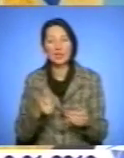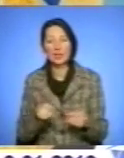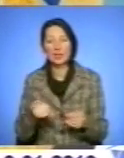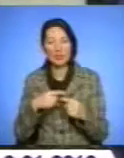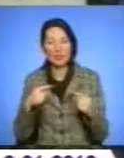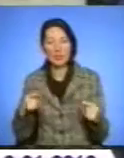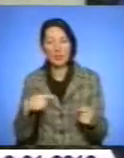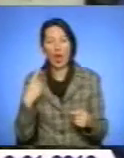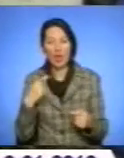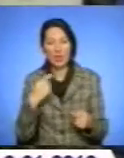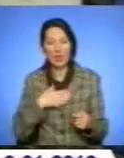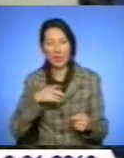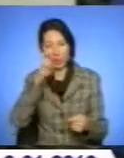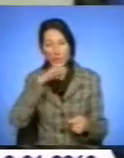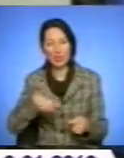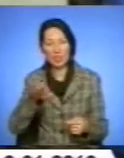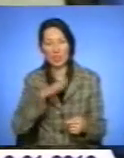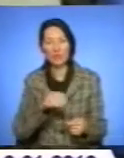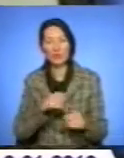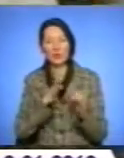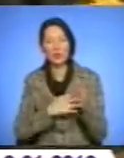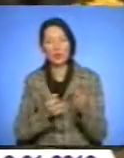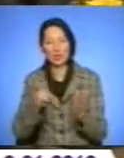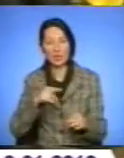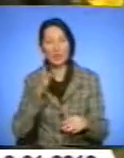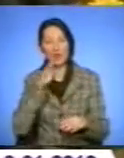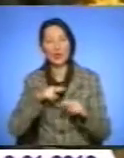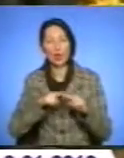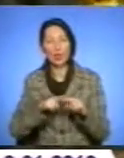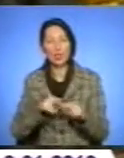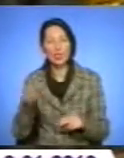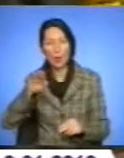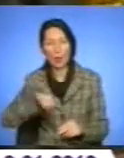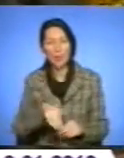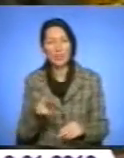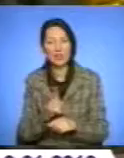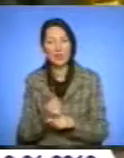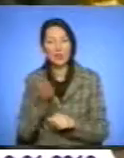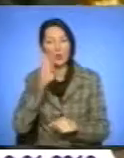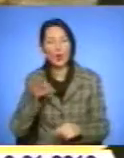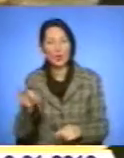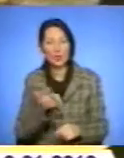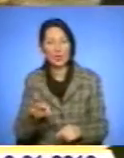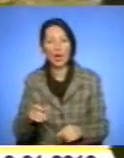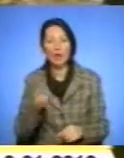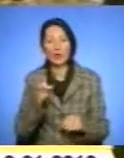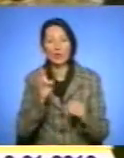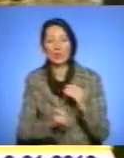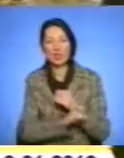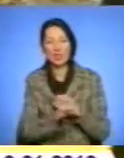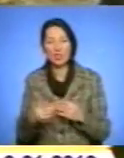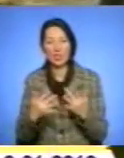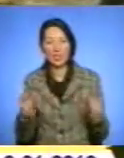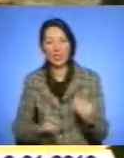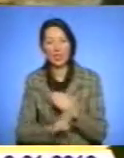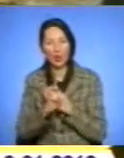нашої держави. 19 січня на водохреща на березі Тернопільського ставу владики різних конфесій освятять воду. І це лише